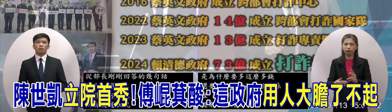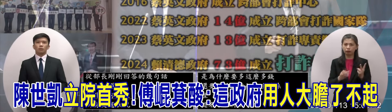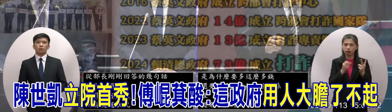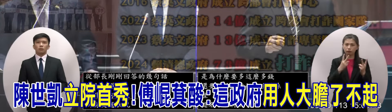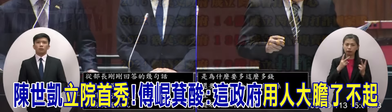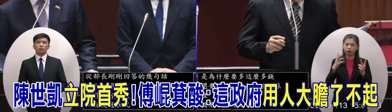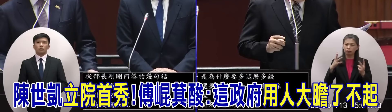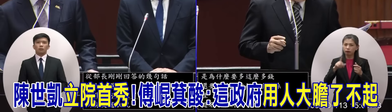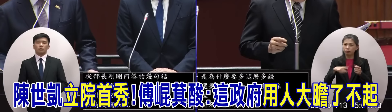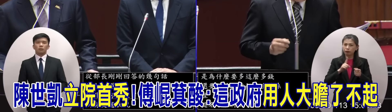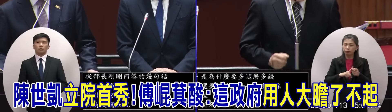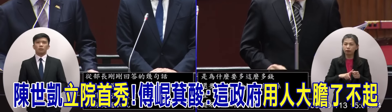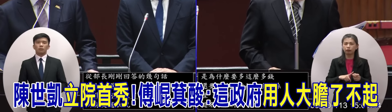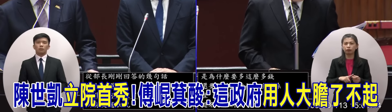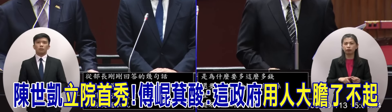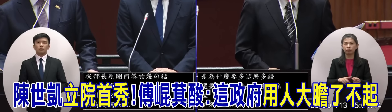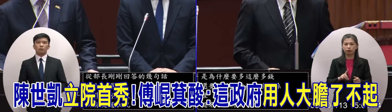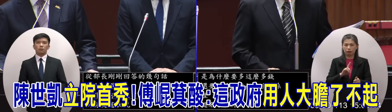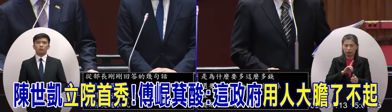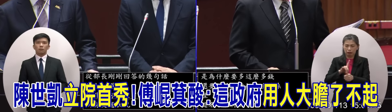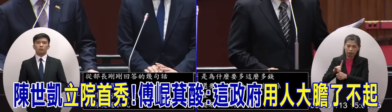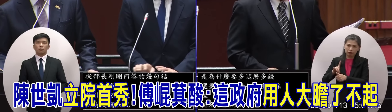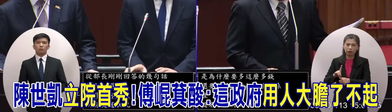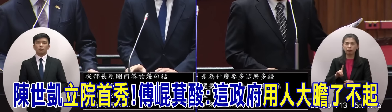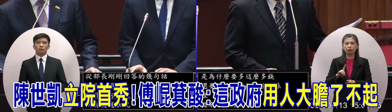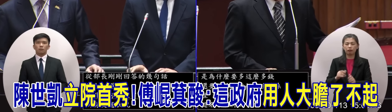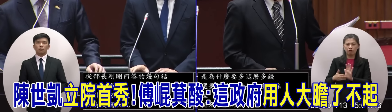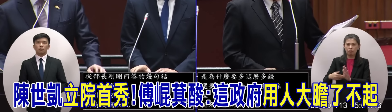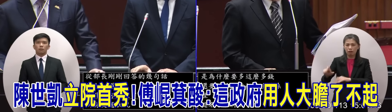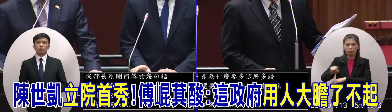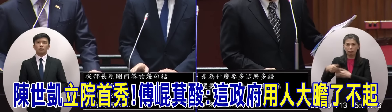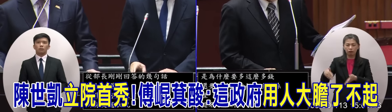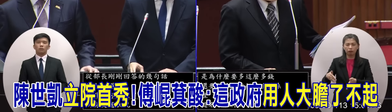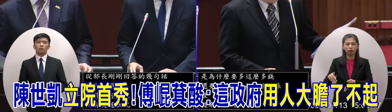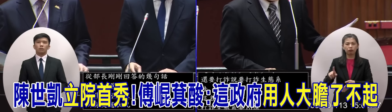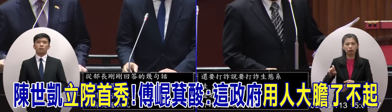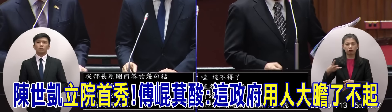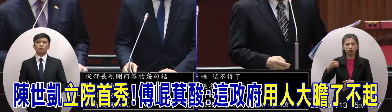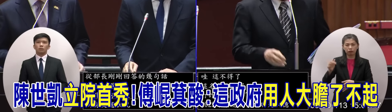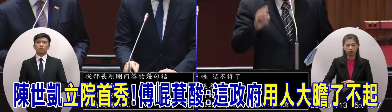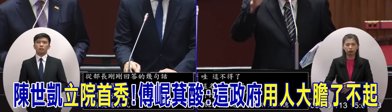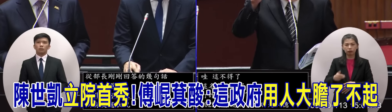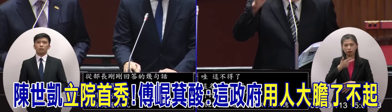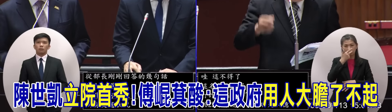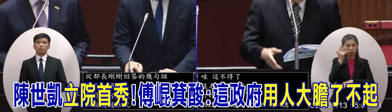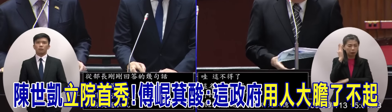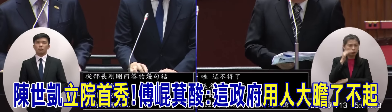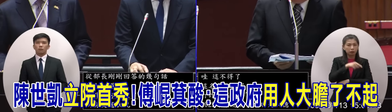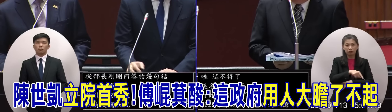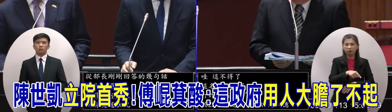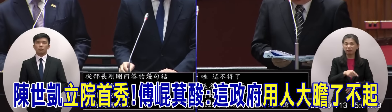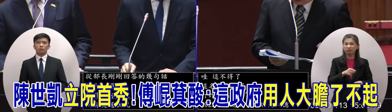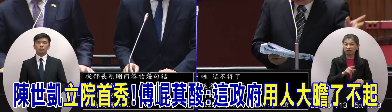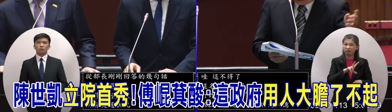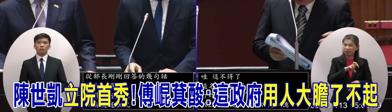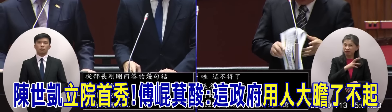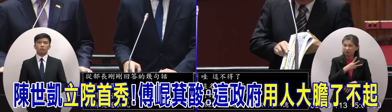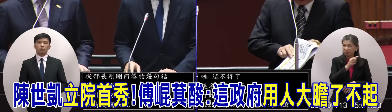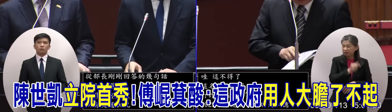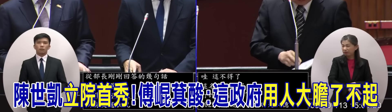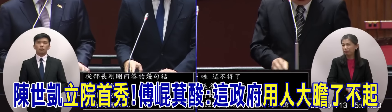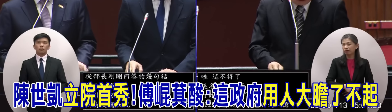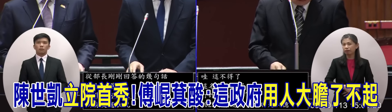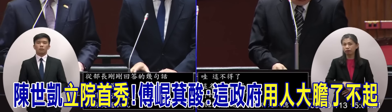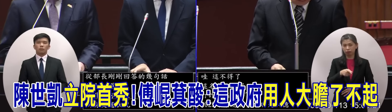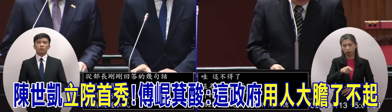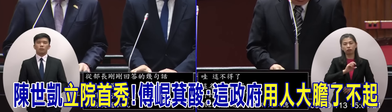2023年打炸专责办公室13亿，赖政府打炸生态系要73亿，这是院长您